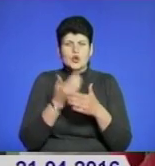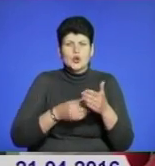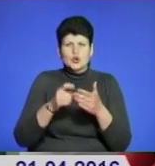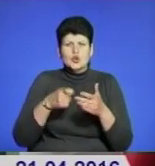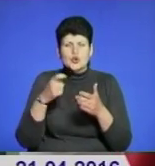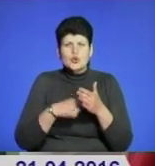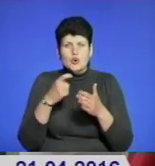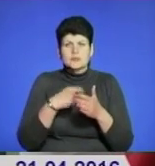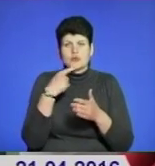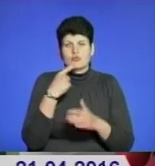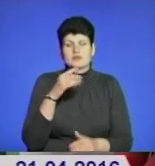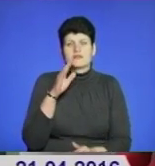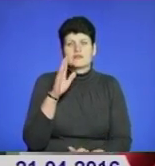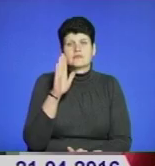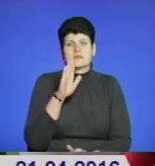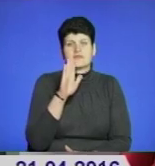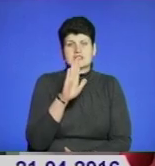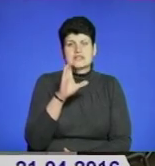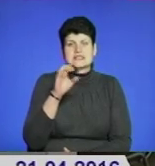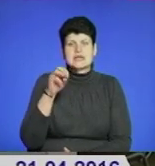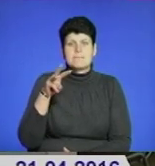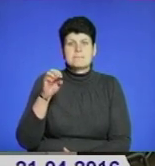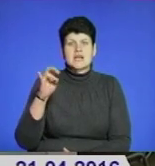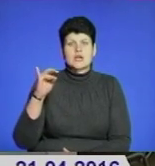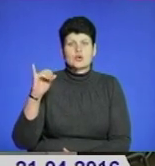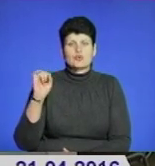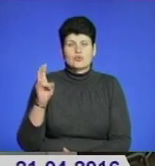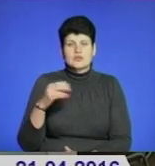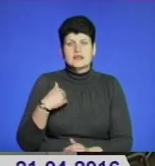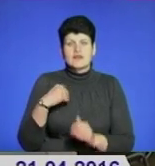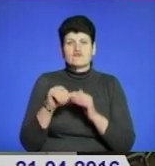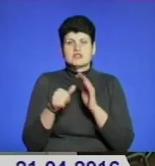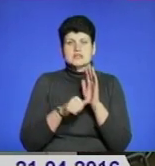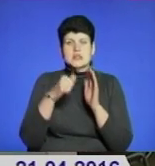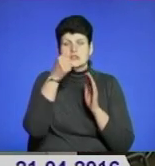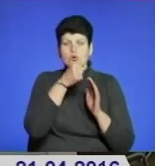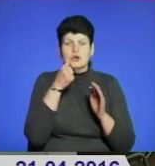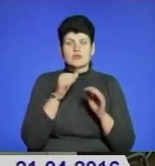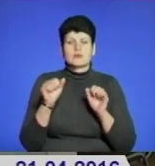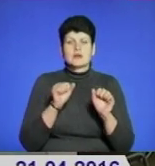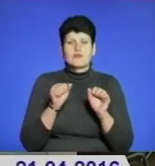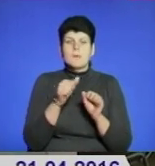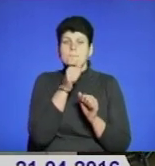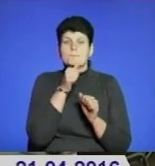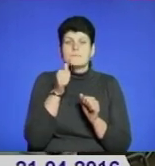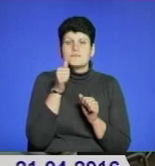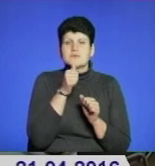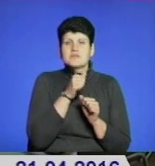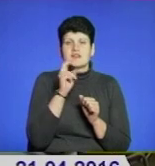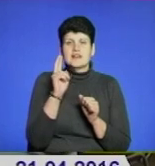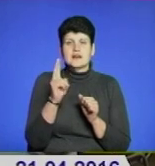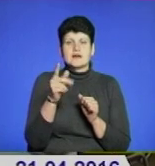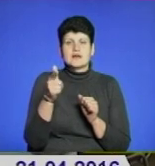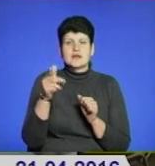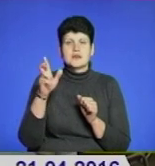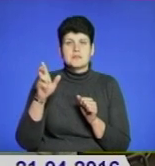сьогодні митрополит Василій Семенюк. Я сам 16 років правив підпіллю, мене КГБ